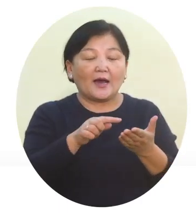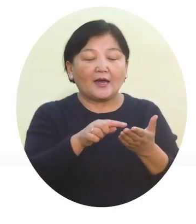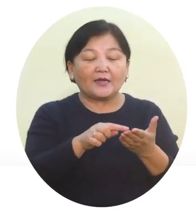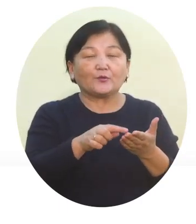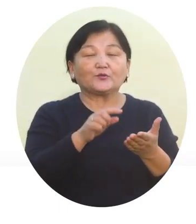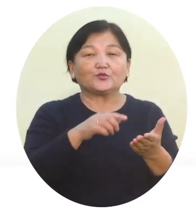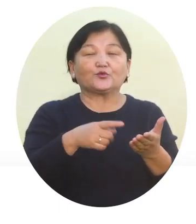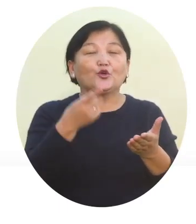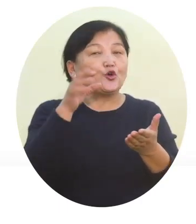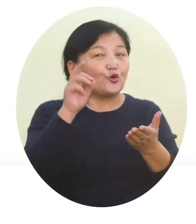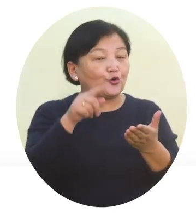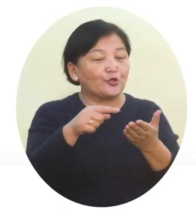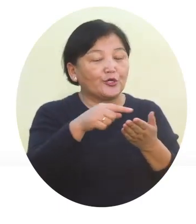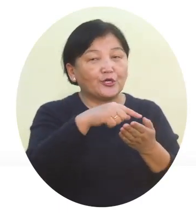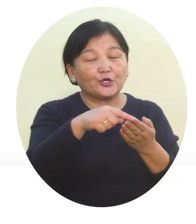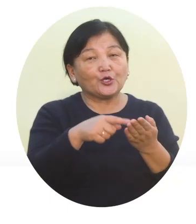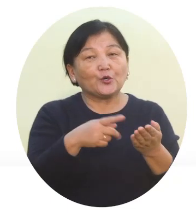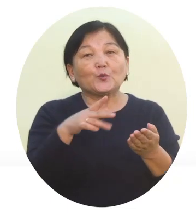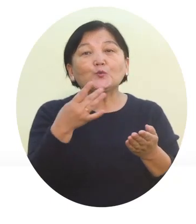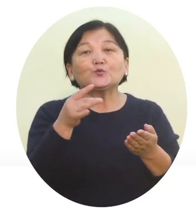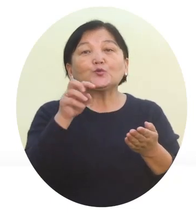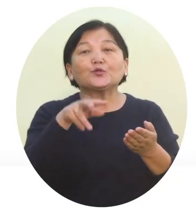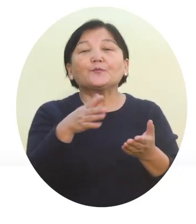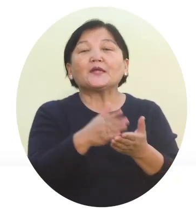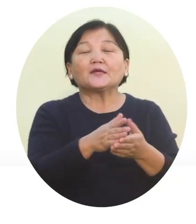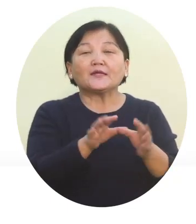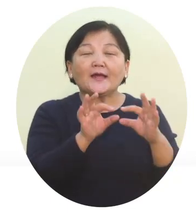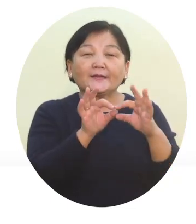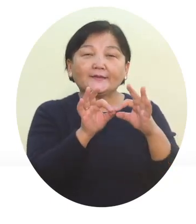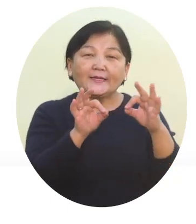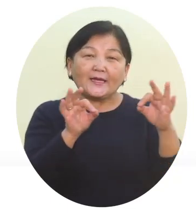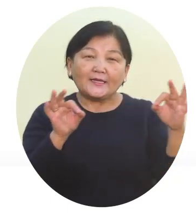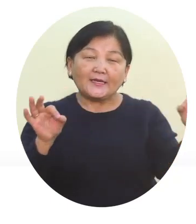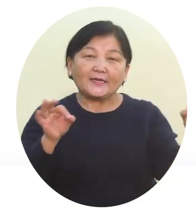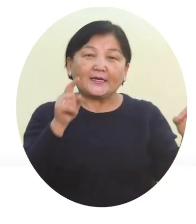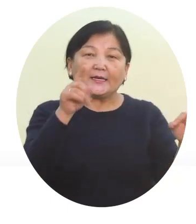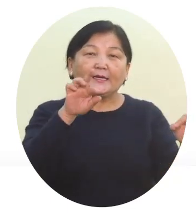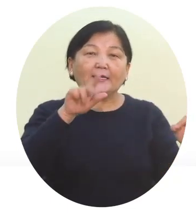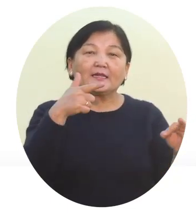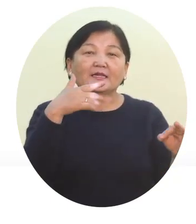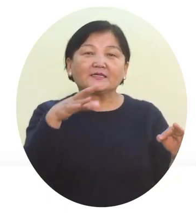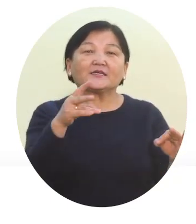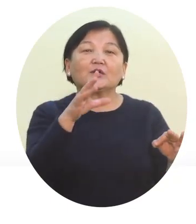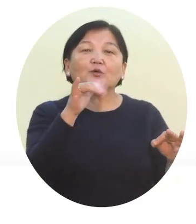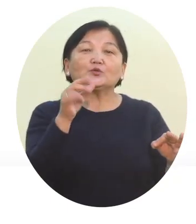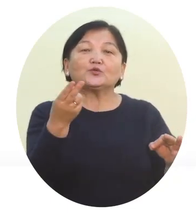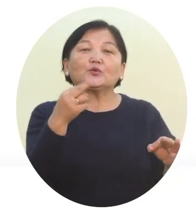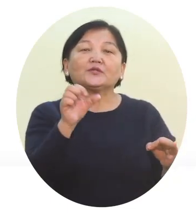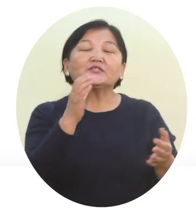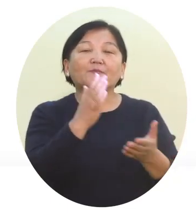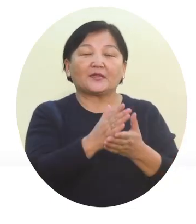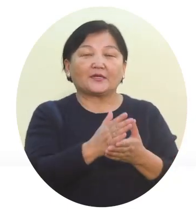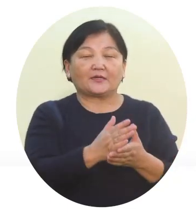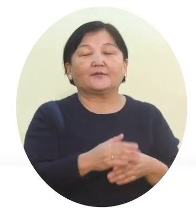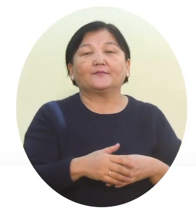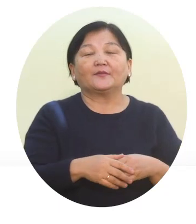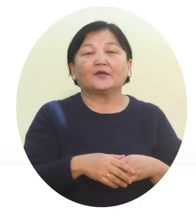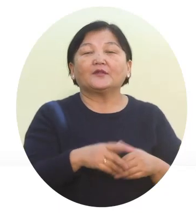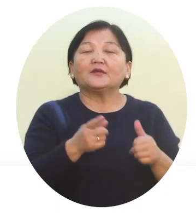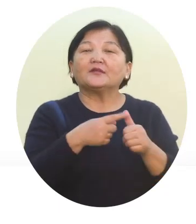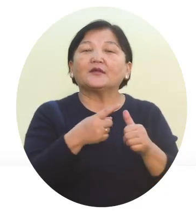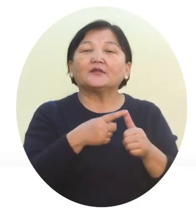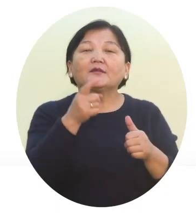хөлийн үзүүрт хүртэл байрладаг нарийн нэмгэн хялгасан судас байгаа. За энэ судсыг бол хялгасан судас гэж